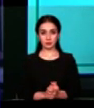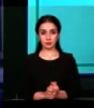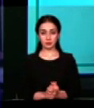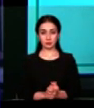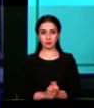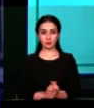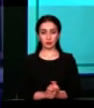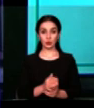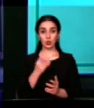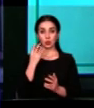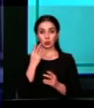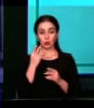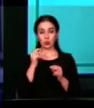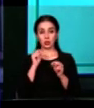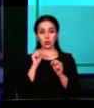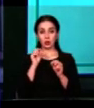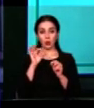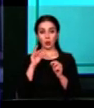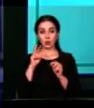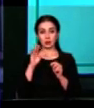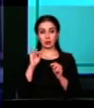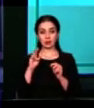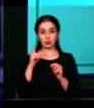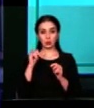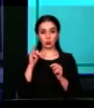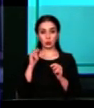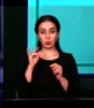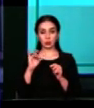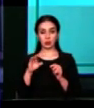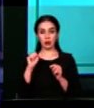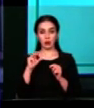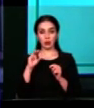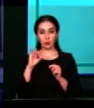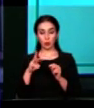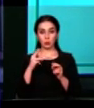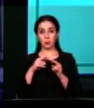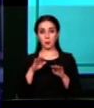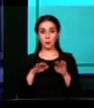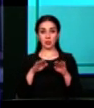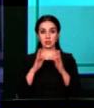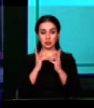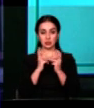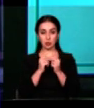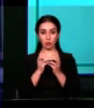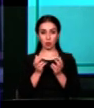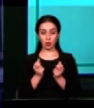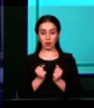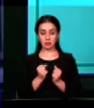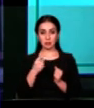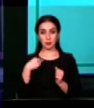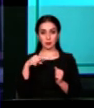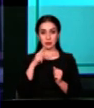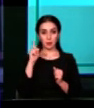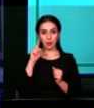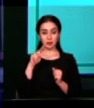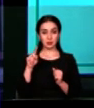Dastlab 4 ta oltin gugurt atomi bor deyildi. Mana shu 4 ta oltin gugurt atomini massasini hisoblab olamiz. Biz